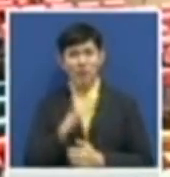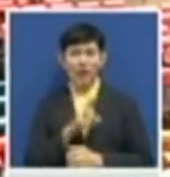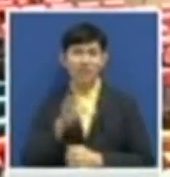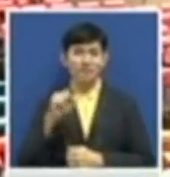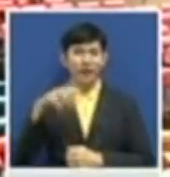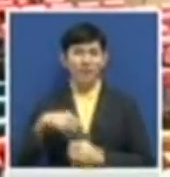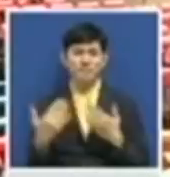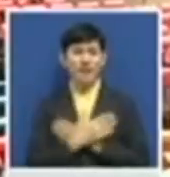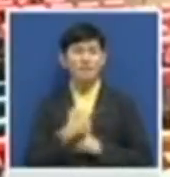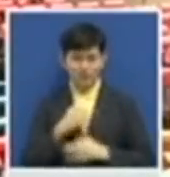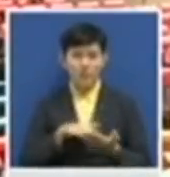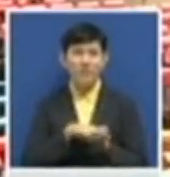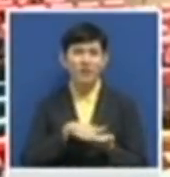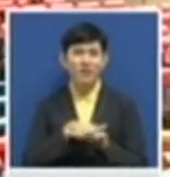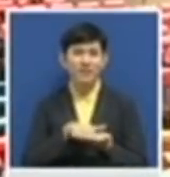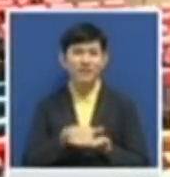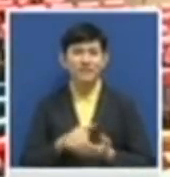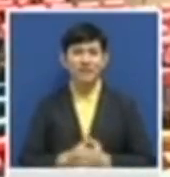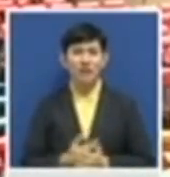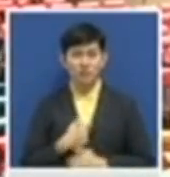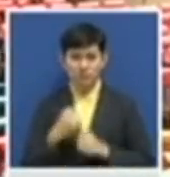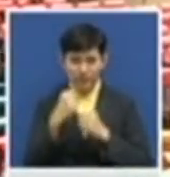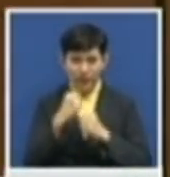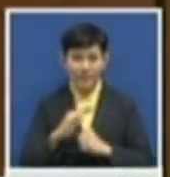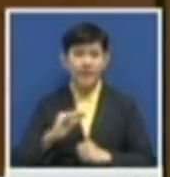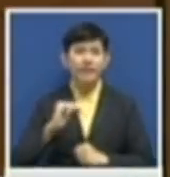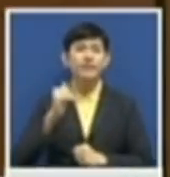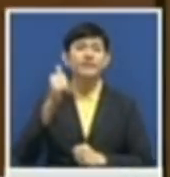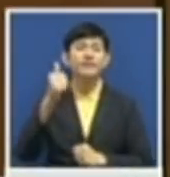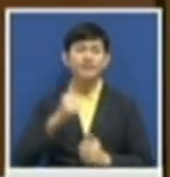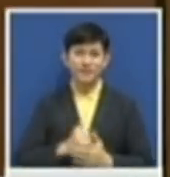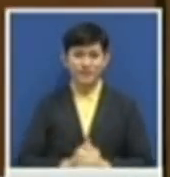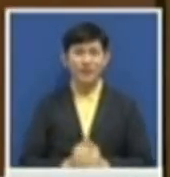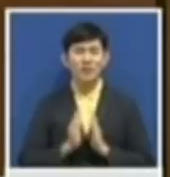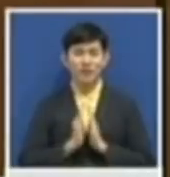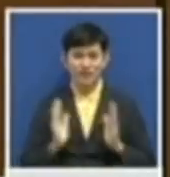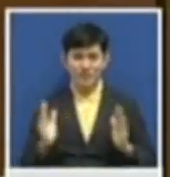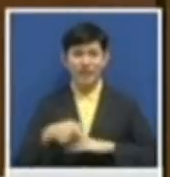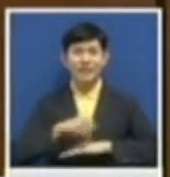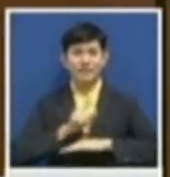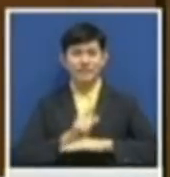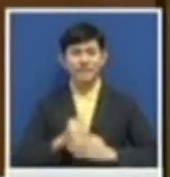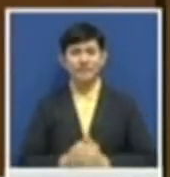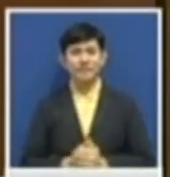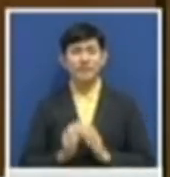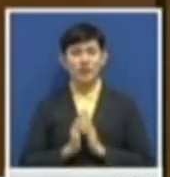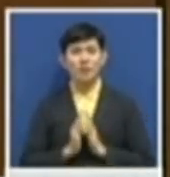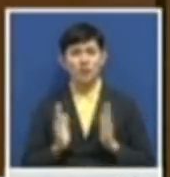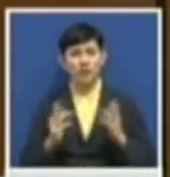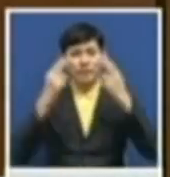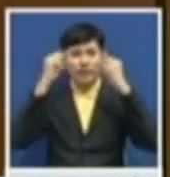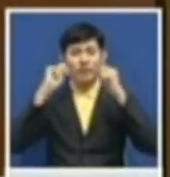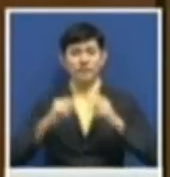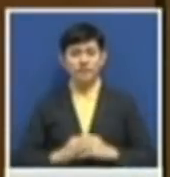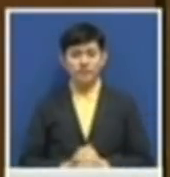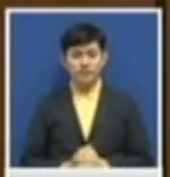พราะฉะนั้นพอเศรษฐกิจไทยฐานมันโตมันเลยดูแล้วพอมีปัญหามันก็โตไม่มากผมก็ไม่เข้าใจตรรกะของท่านนะ